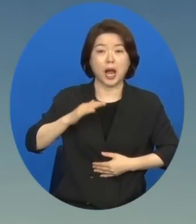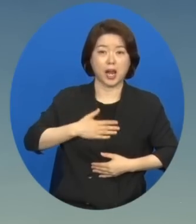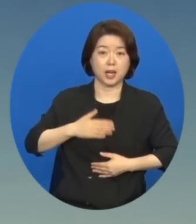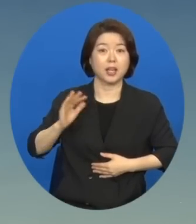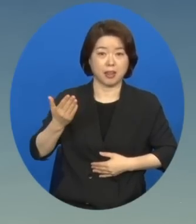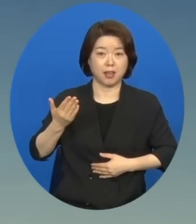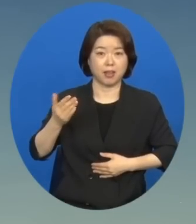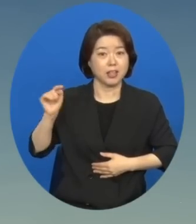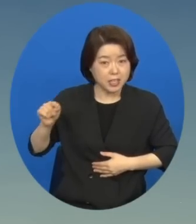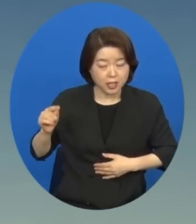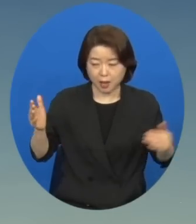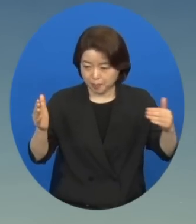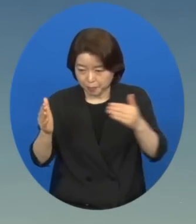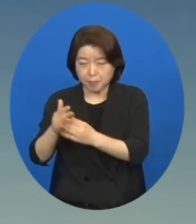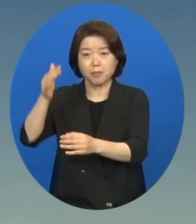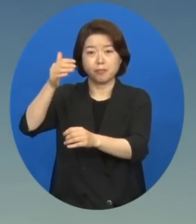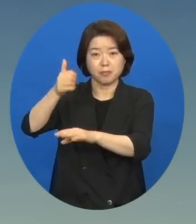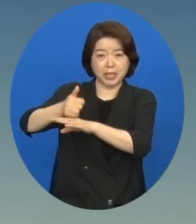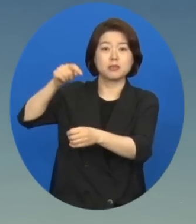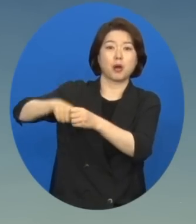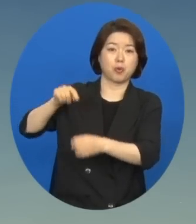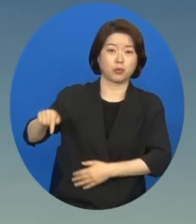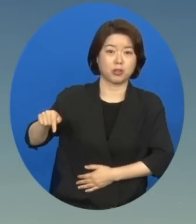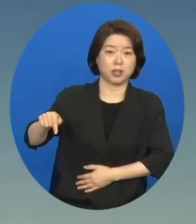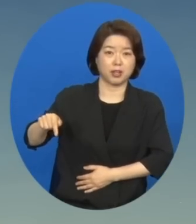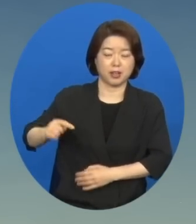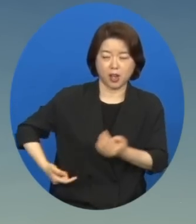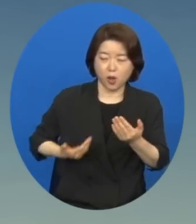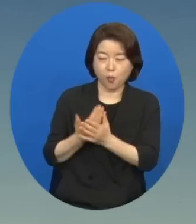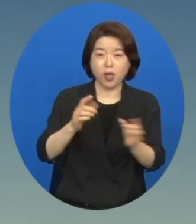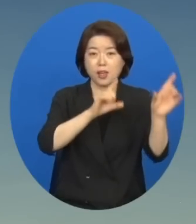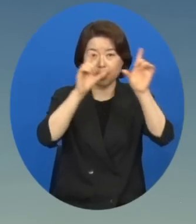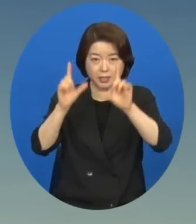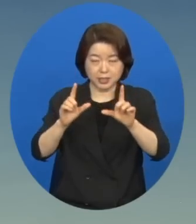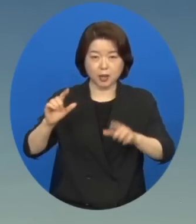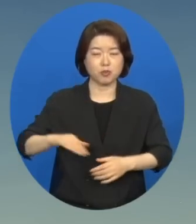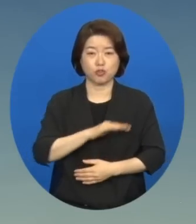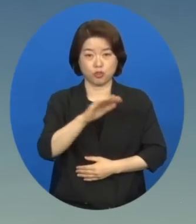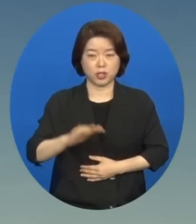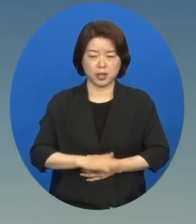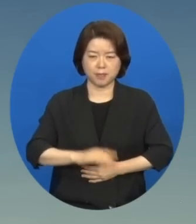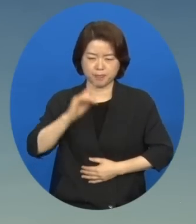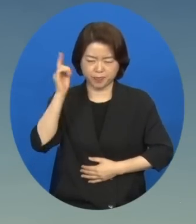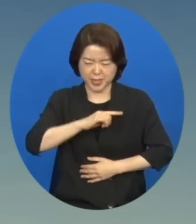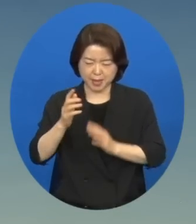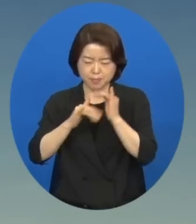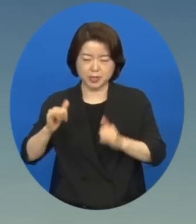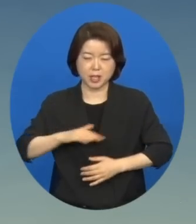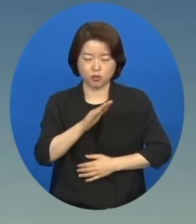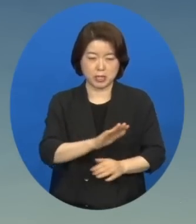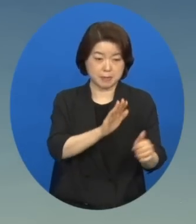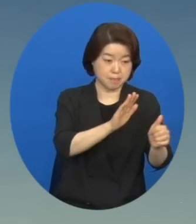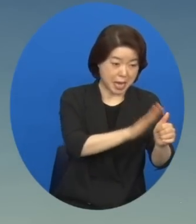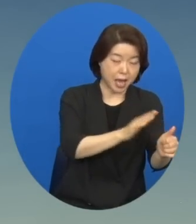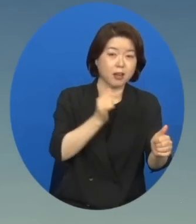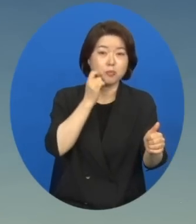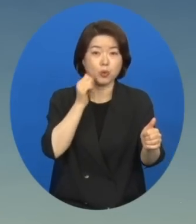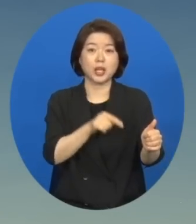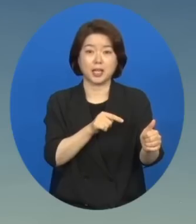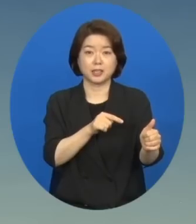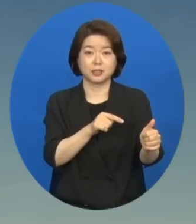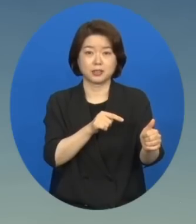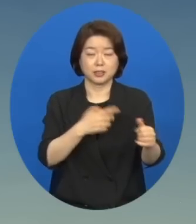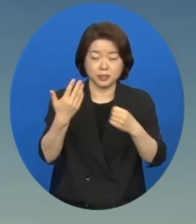거예요. 그러니까 회개하는 삶은 우리로 하여금 악한 자가 우리를 만지지도 못하는